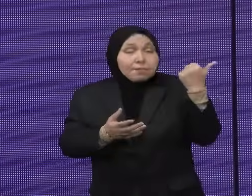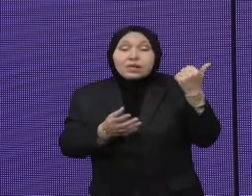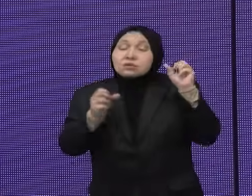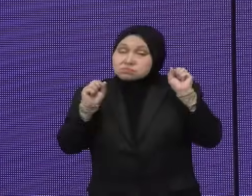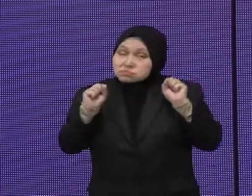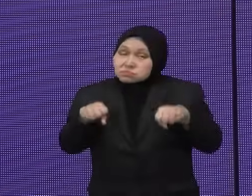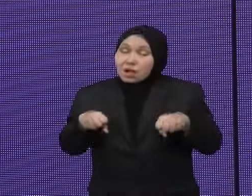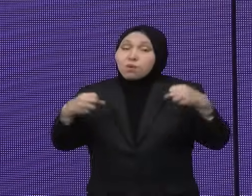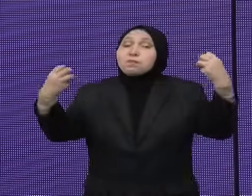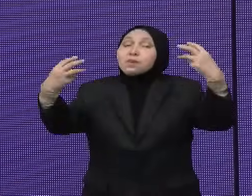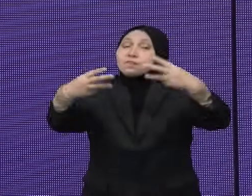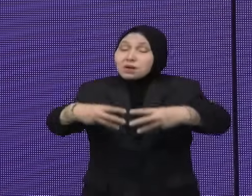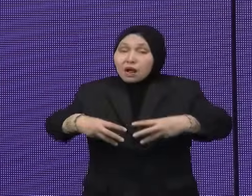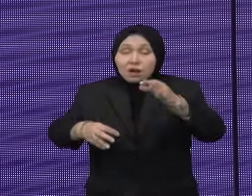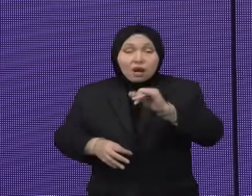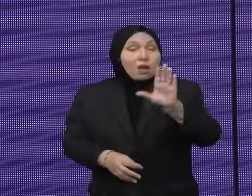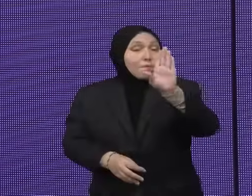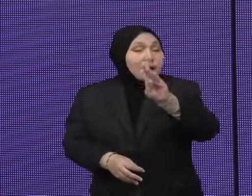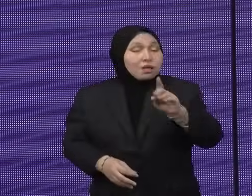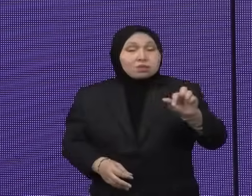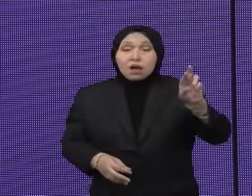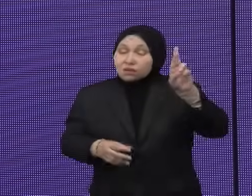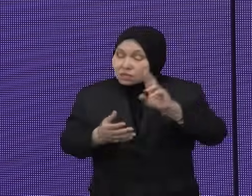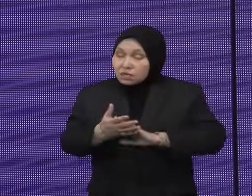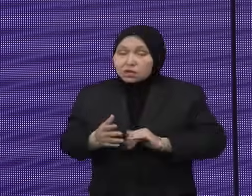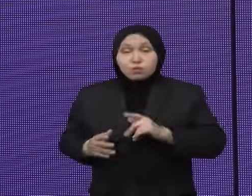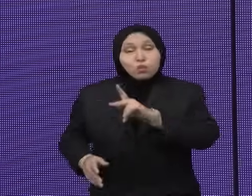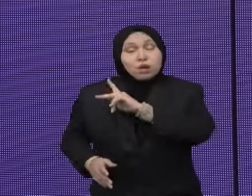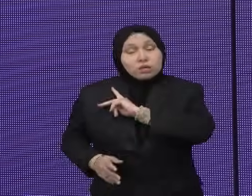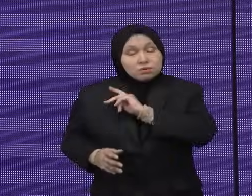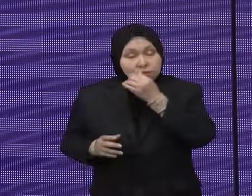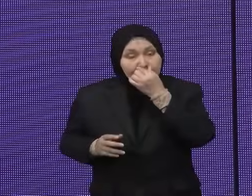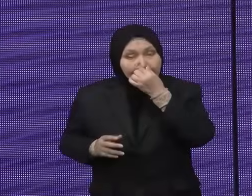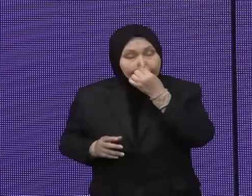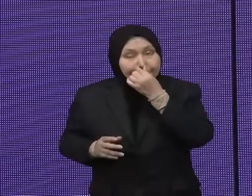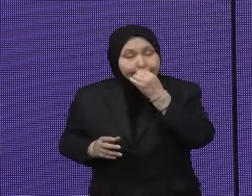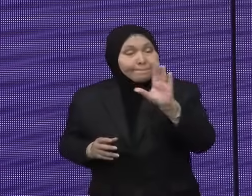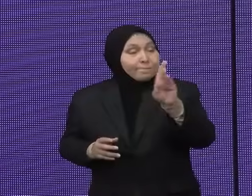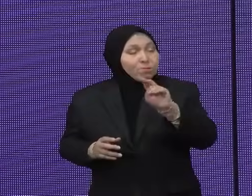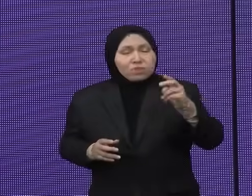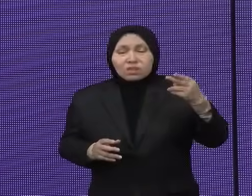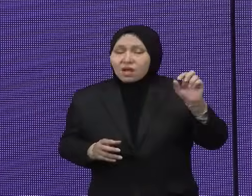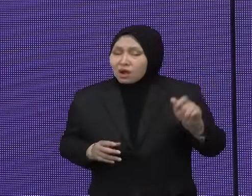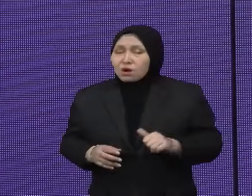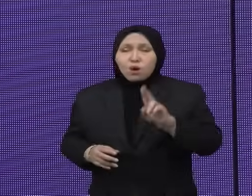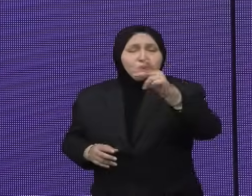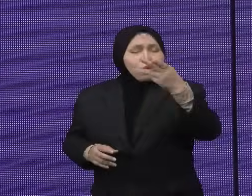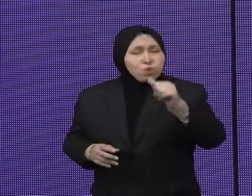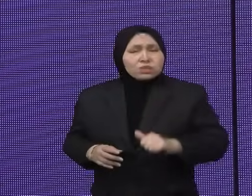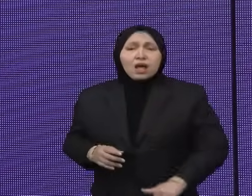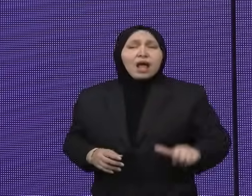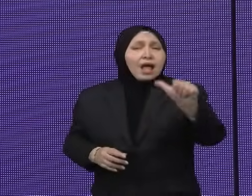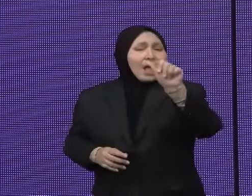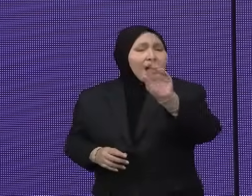sanggup berperang. Kalau Badar itu diketuai oleh kalau katakan Badar, Uhud itu oleh siapa, Abu